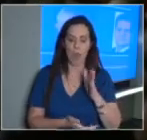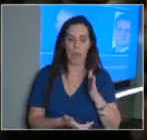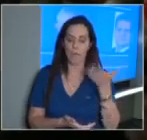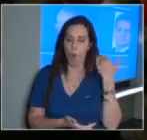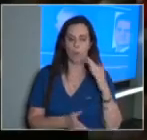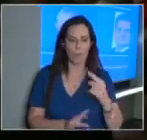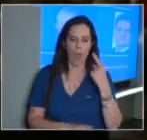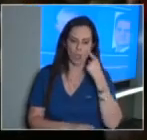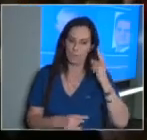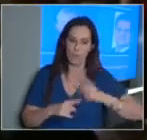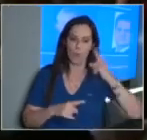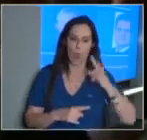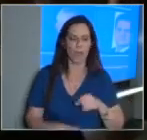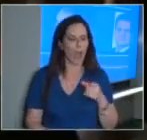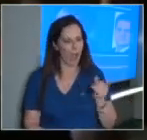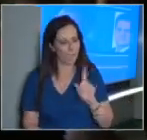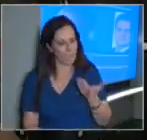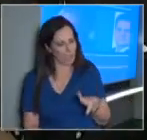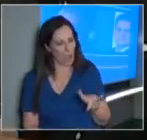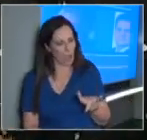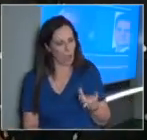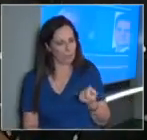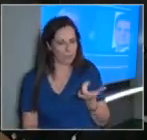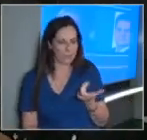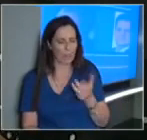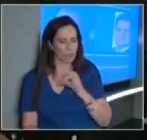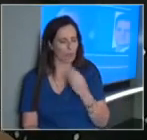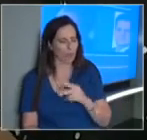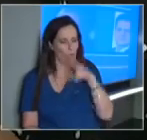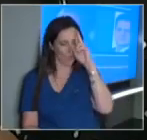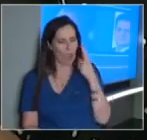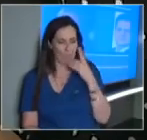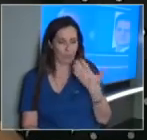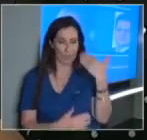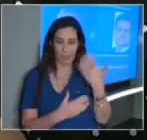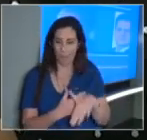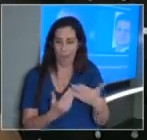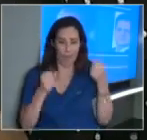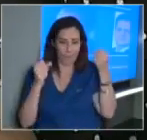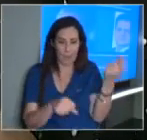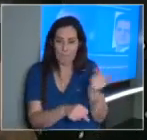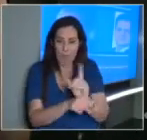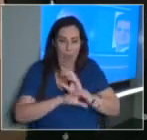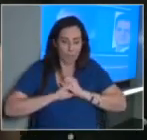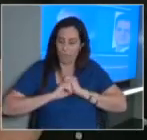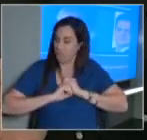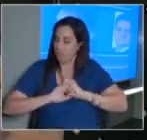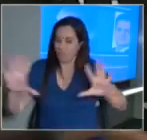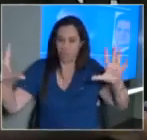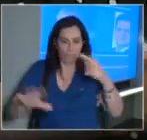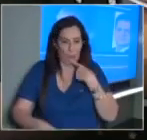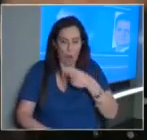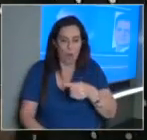היה מרשים ומדויק. אבל זה לא משחק קצת לידי הליכוד? ראינו איך שנגמרה הפגנה, מיד הוציאו